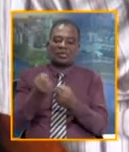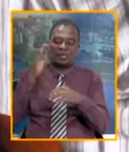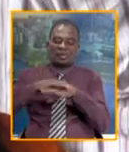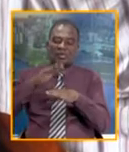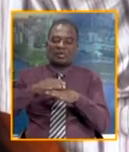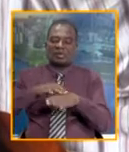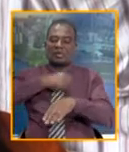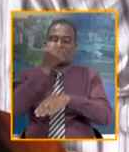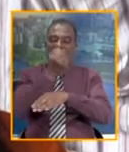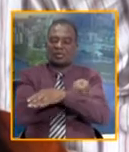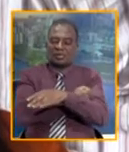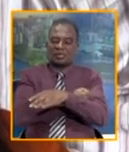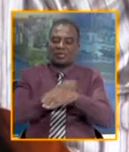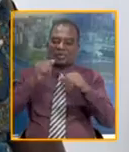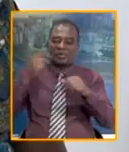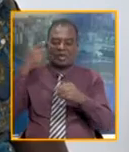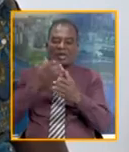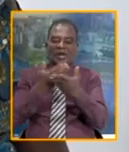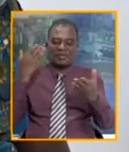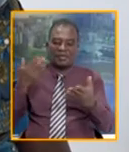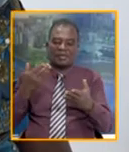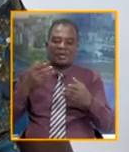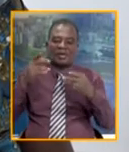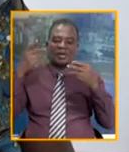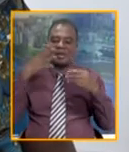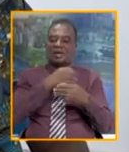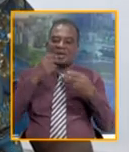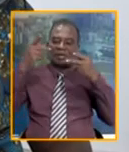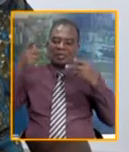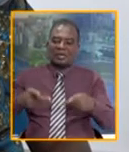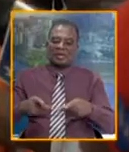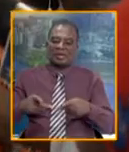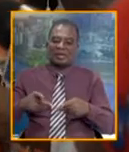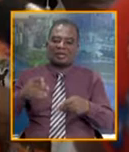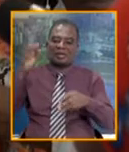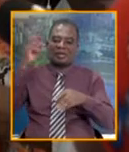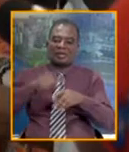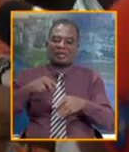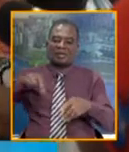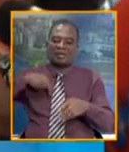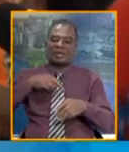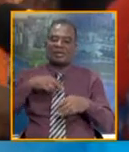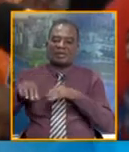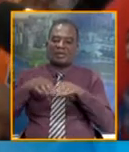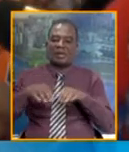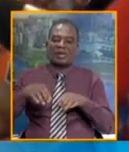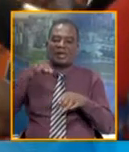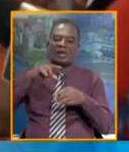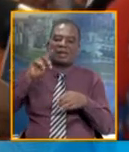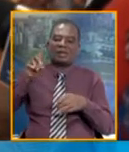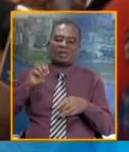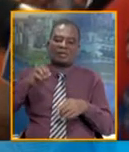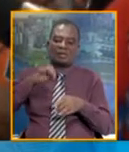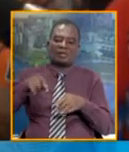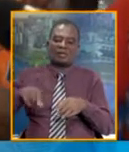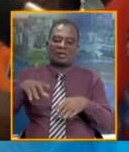compétentes sur les risques de conflits avant et pendant la période des législatives du 6 mars. Nous avons tiré des leçons de ce que